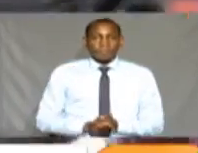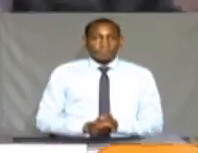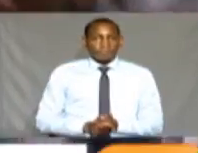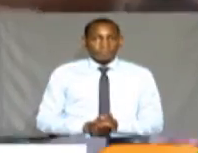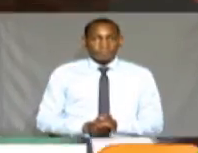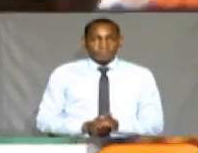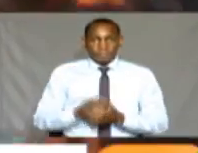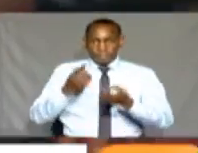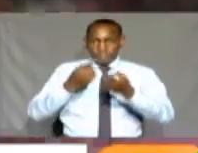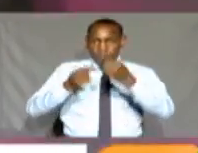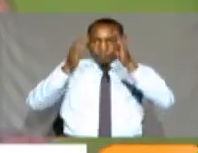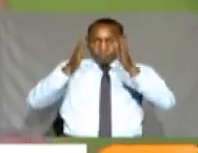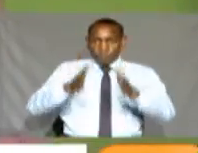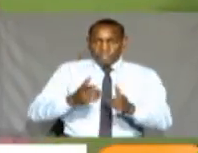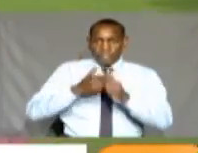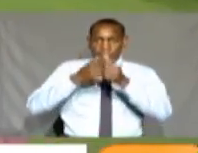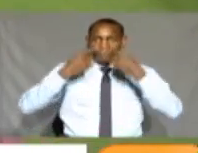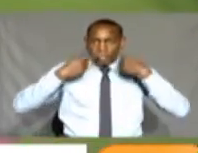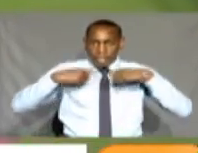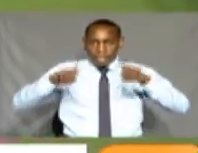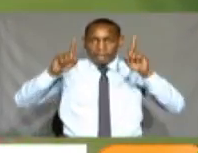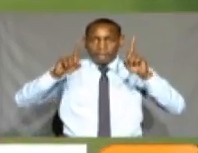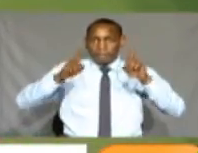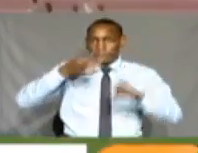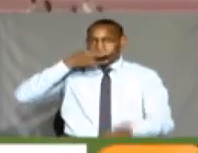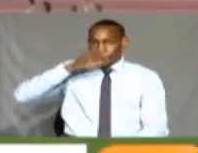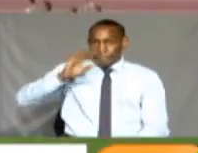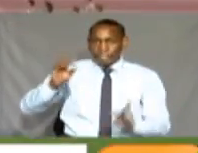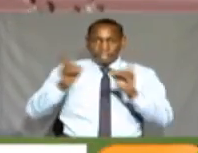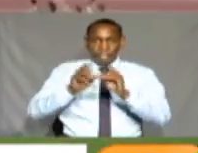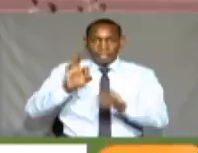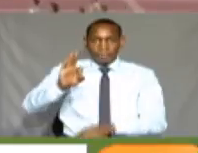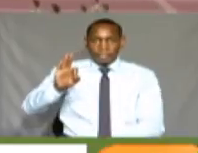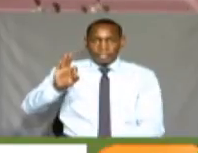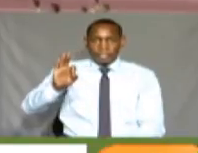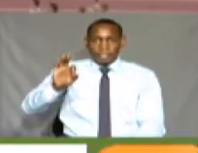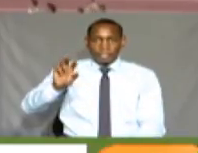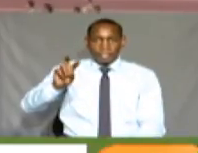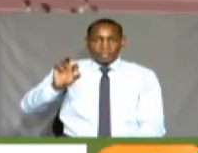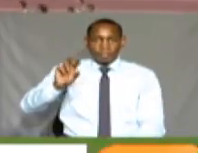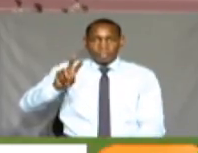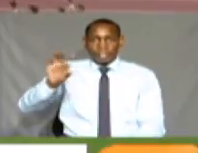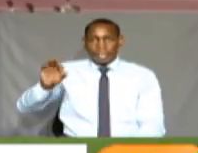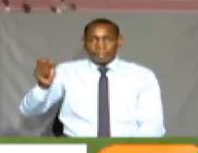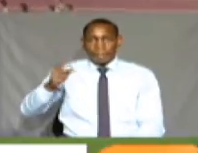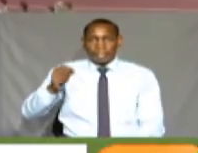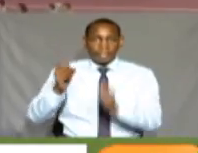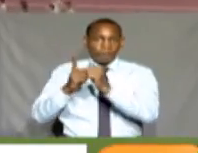Mshindi wa tuzo hilo atatangazwa nchini Monaco tarehe 23 mwezi Novemba.